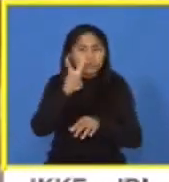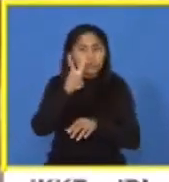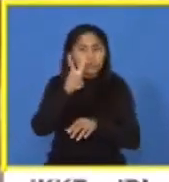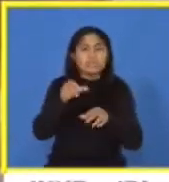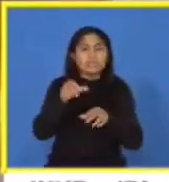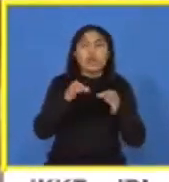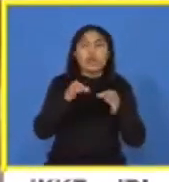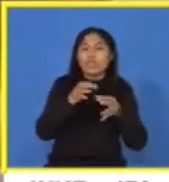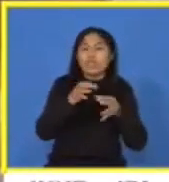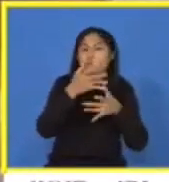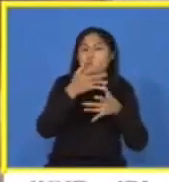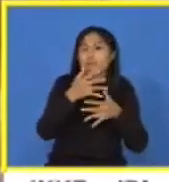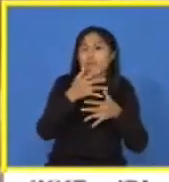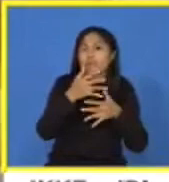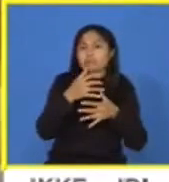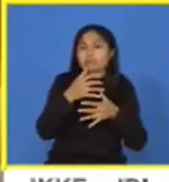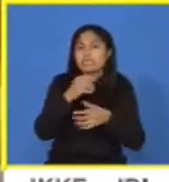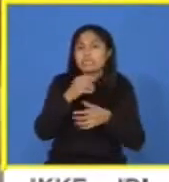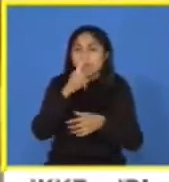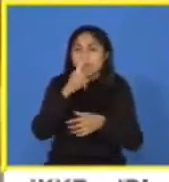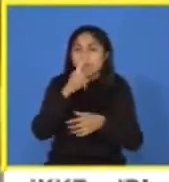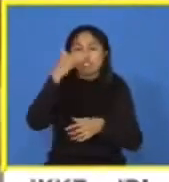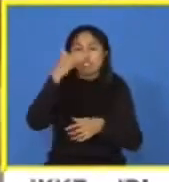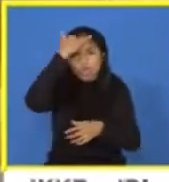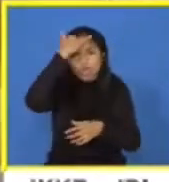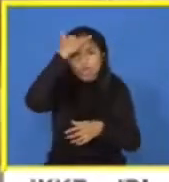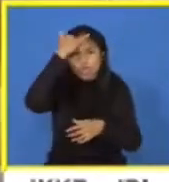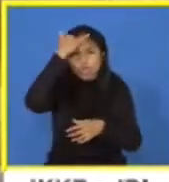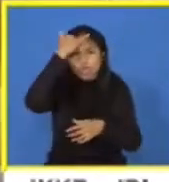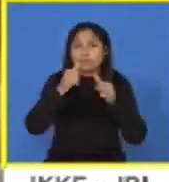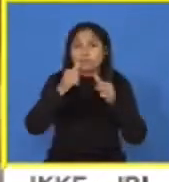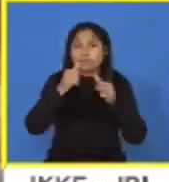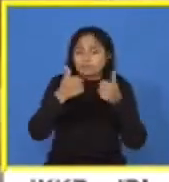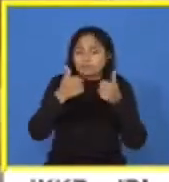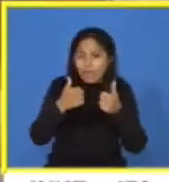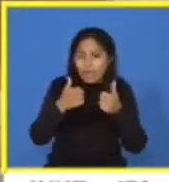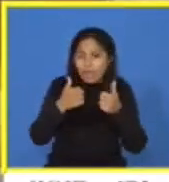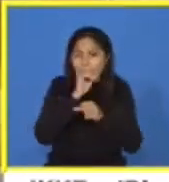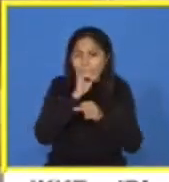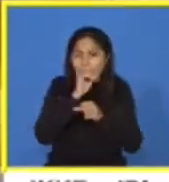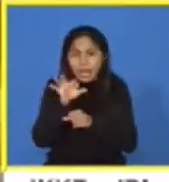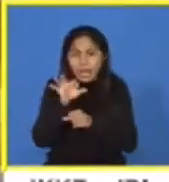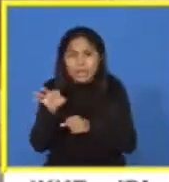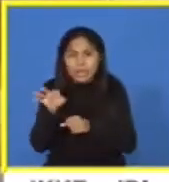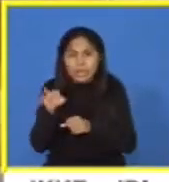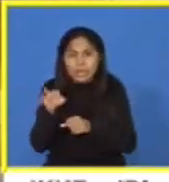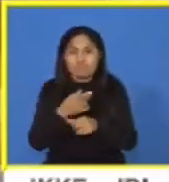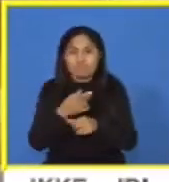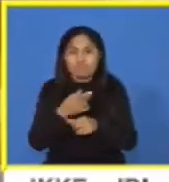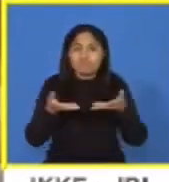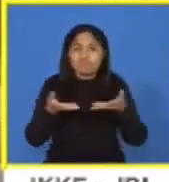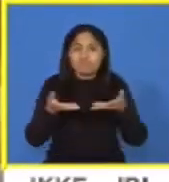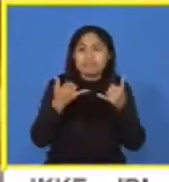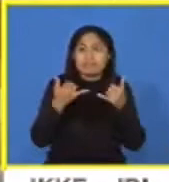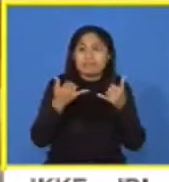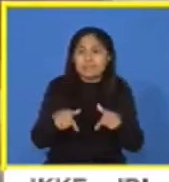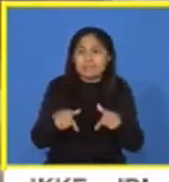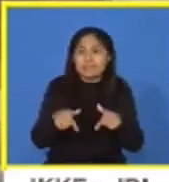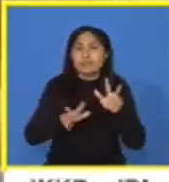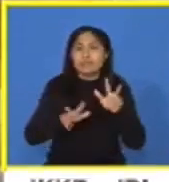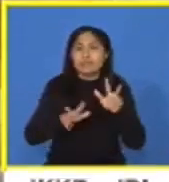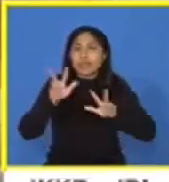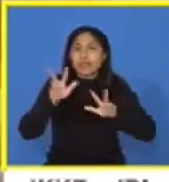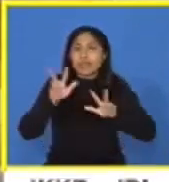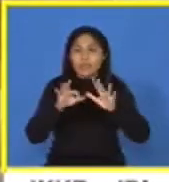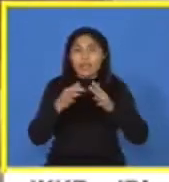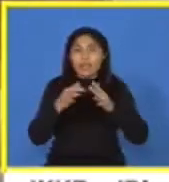1 di Rotendao. Nah, kalau bisa disampaikan kepada kita situasi terkini di Nusa Tenggara Timur dan